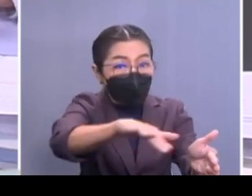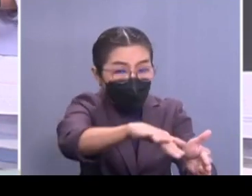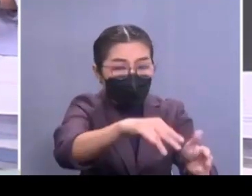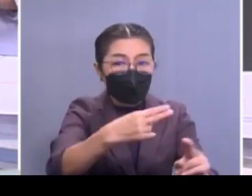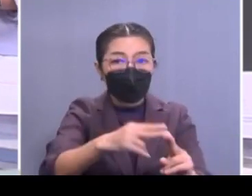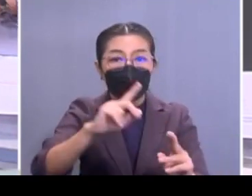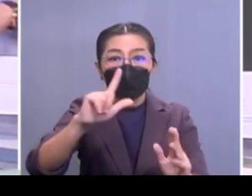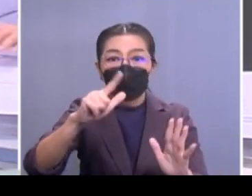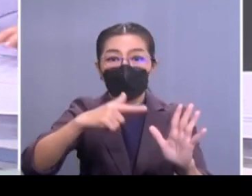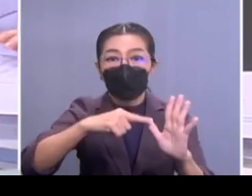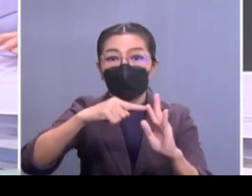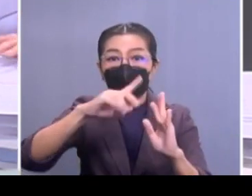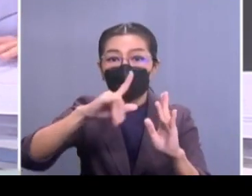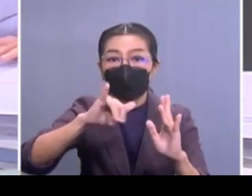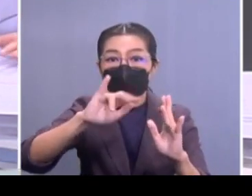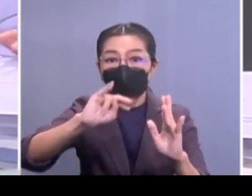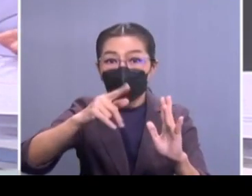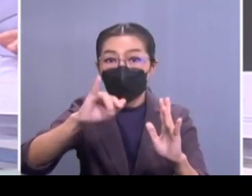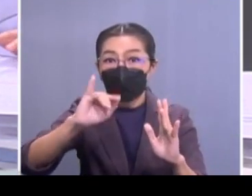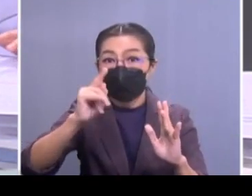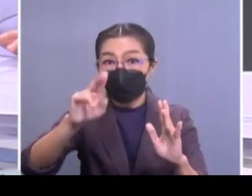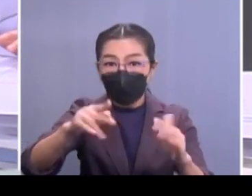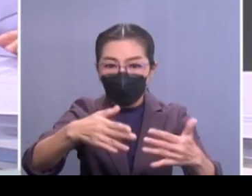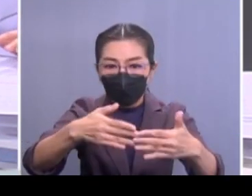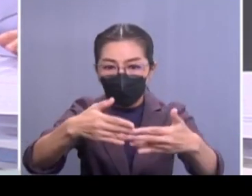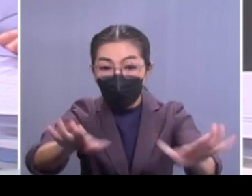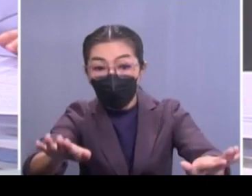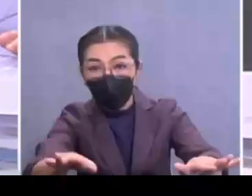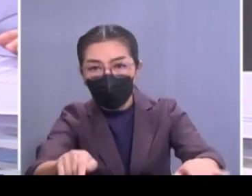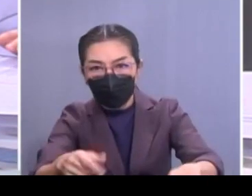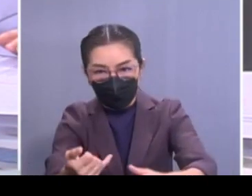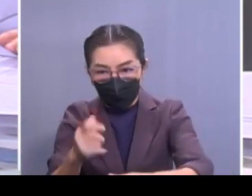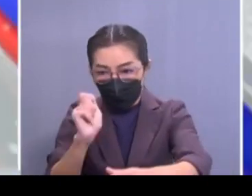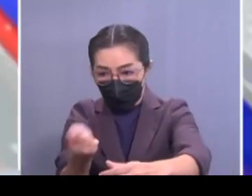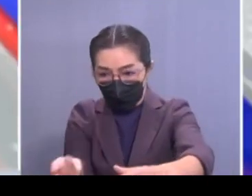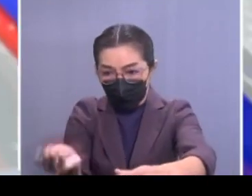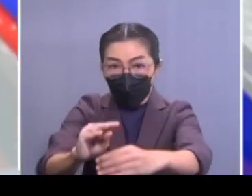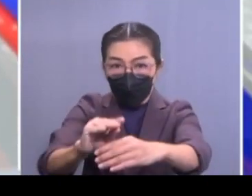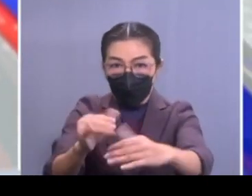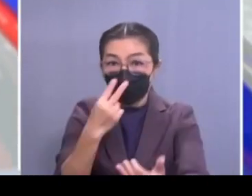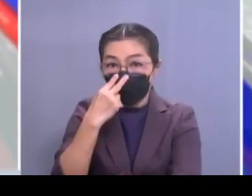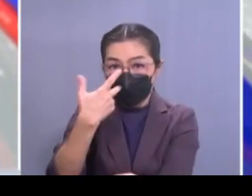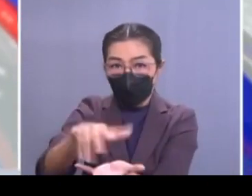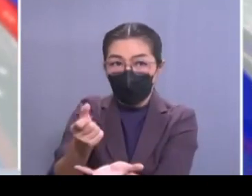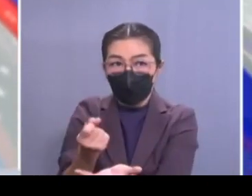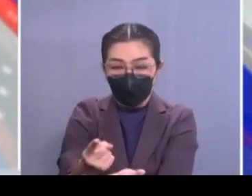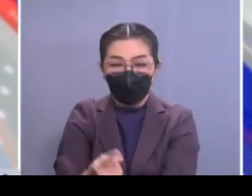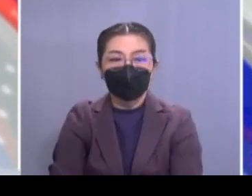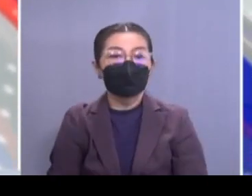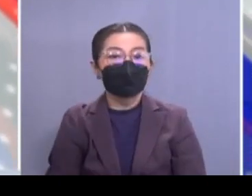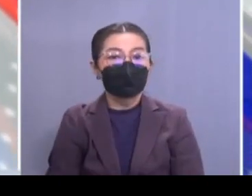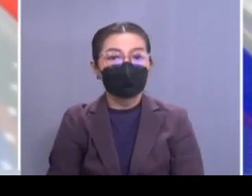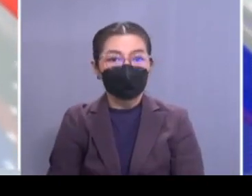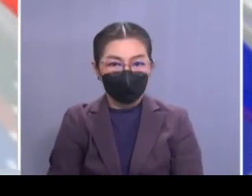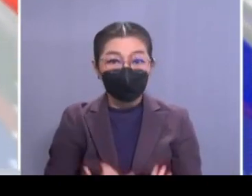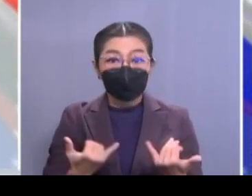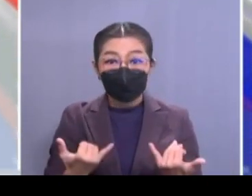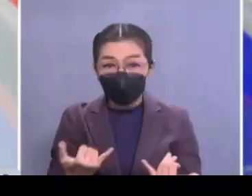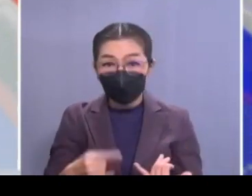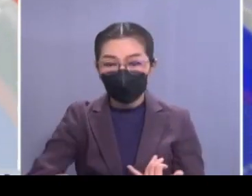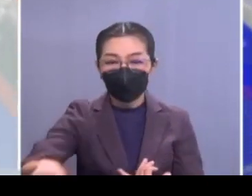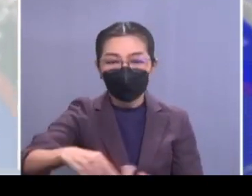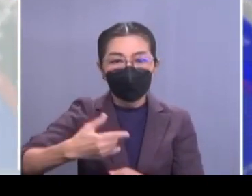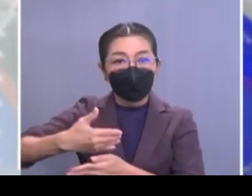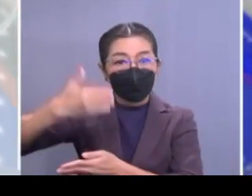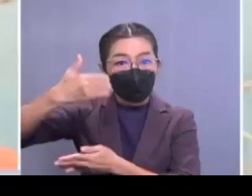างที่พังเสียหายซึ่งเรื่องนี้เป็นอย่างไรคุณคณิษฐาอมรเมธวรินทร์มีรายงานสดเข้ามาค่ะ ค่ะคุณชุติมาคุณธีรวัฒน์คะกรม